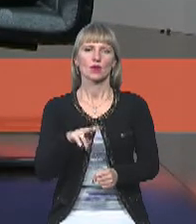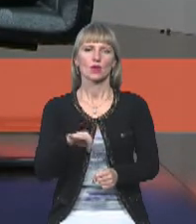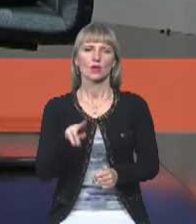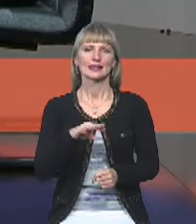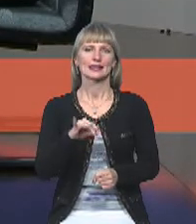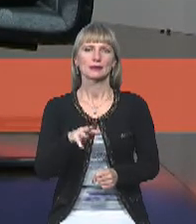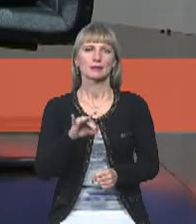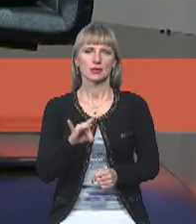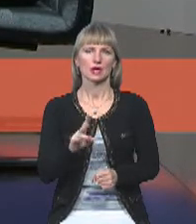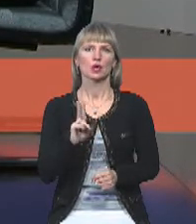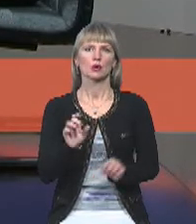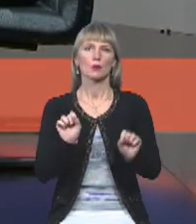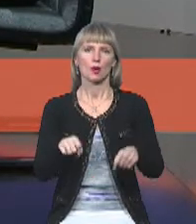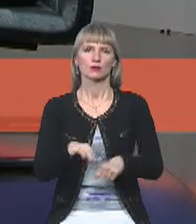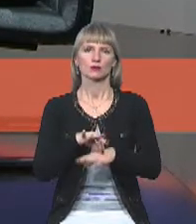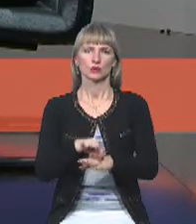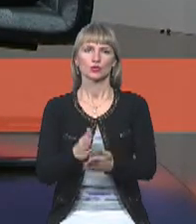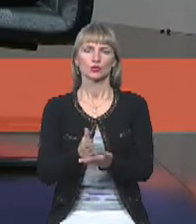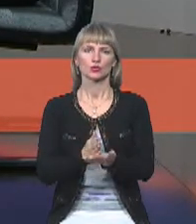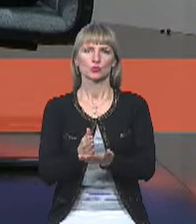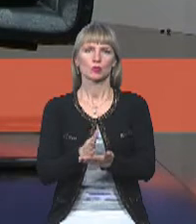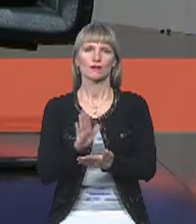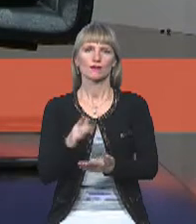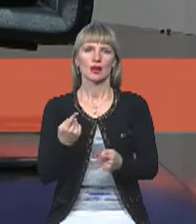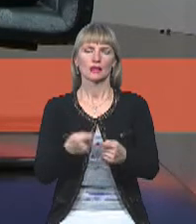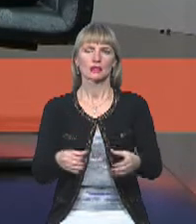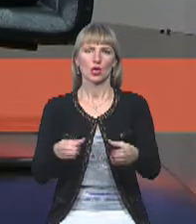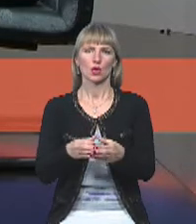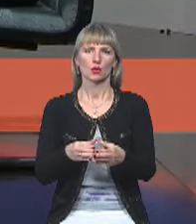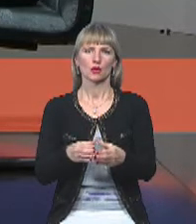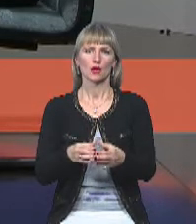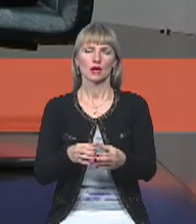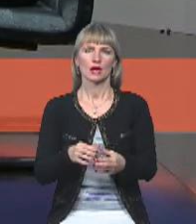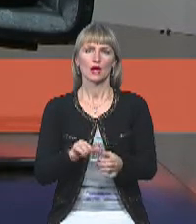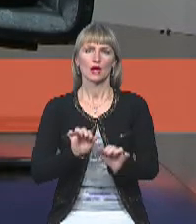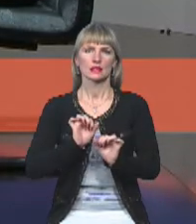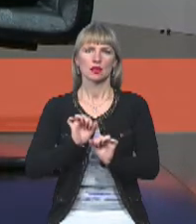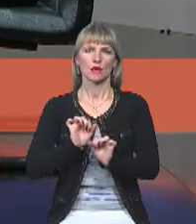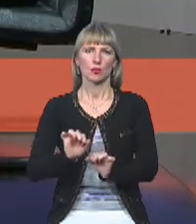хто може проходити службу у загонах тероборони? В загонах на сьогоднішній